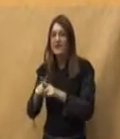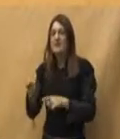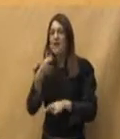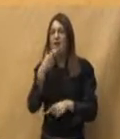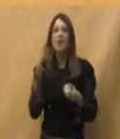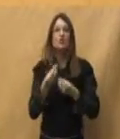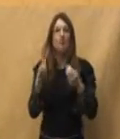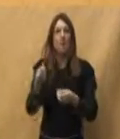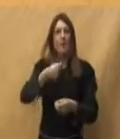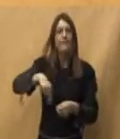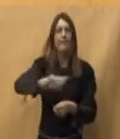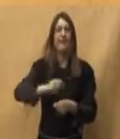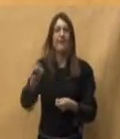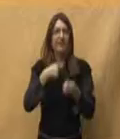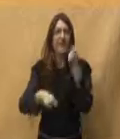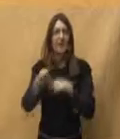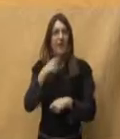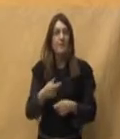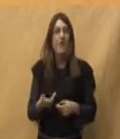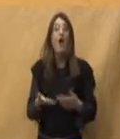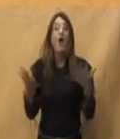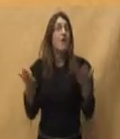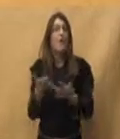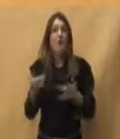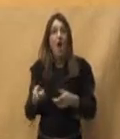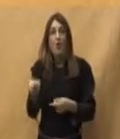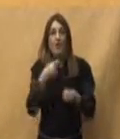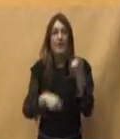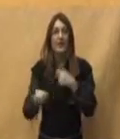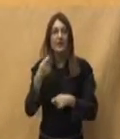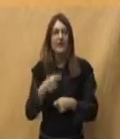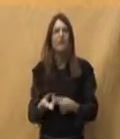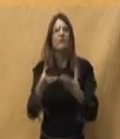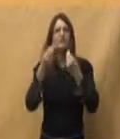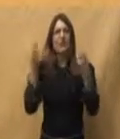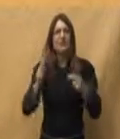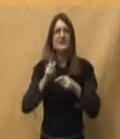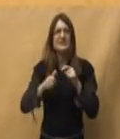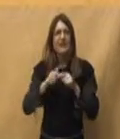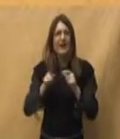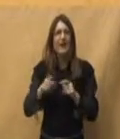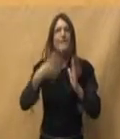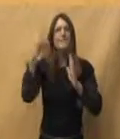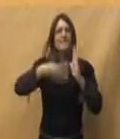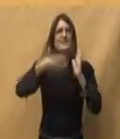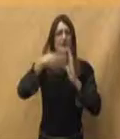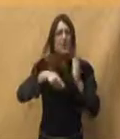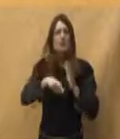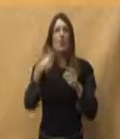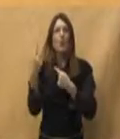konzumiramo, o načinu na koji konzumiramo. Znači, puno stvari unutra i psihološkom